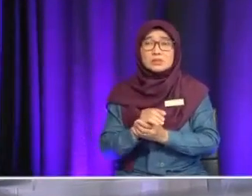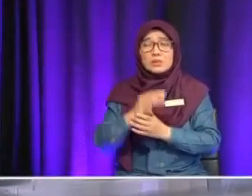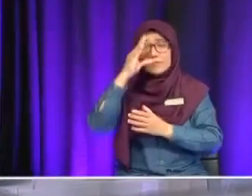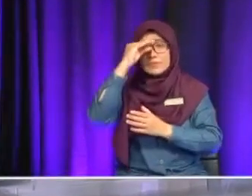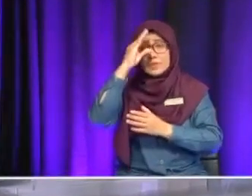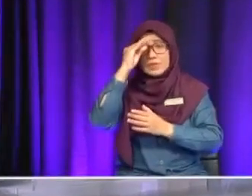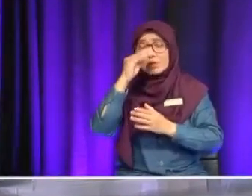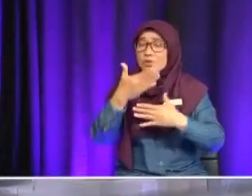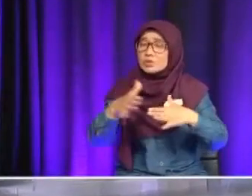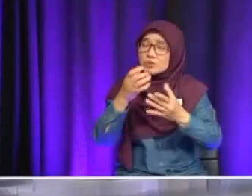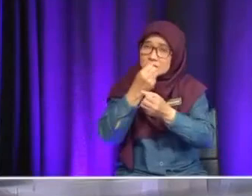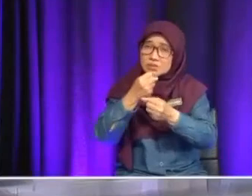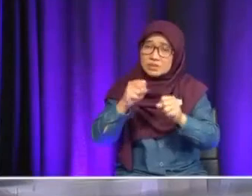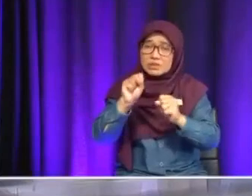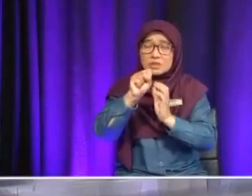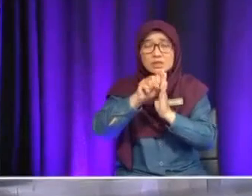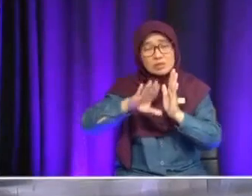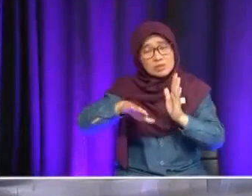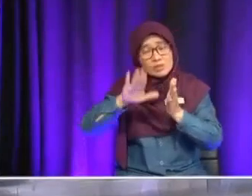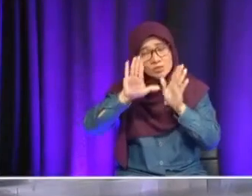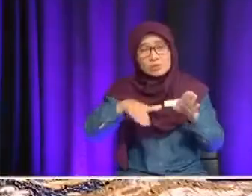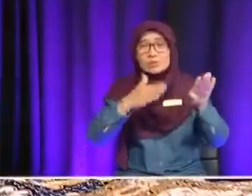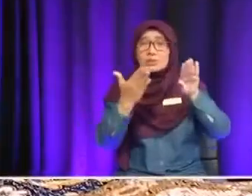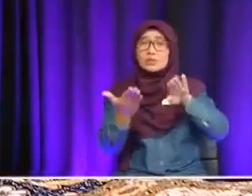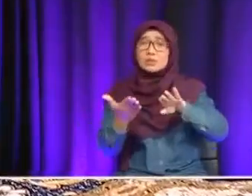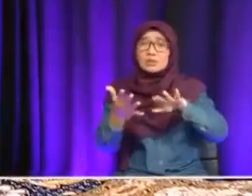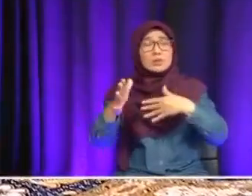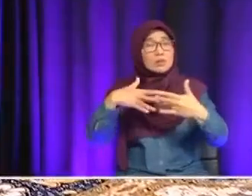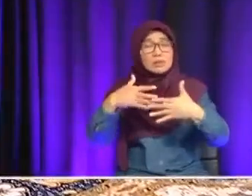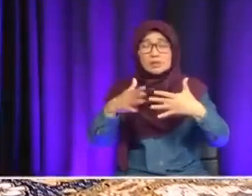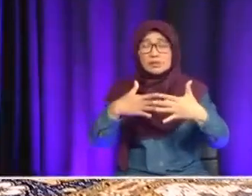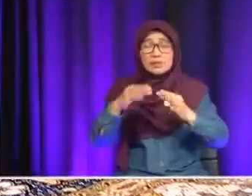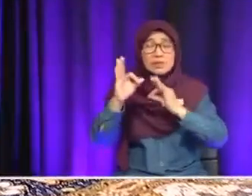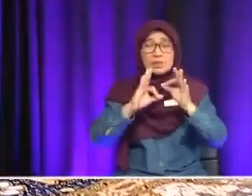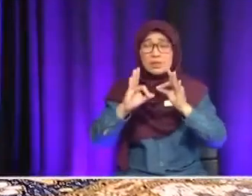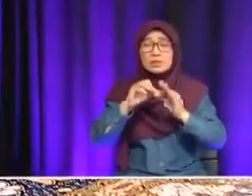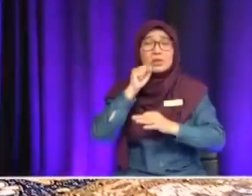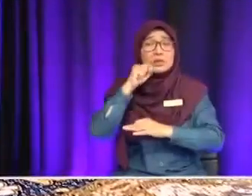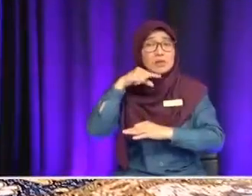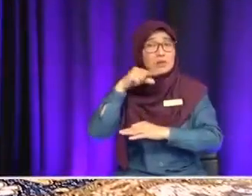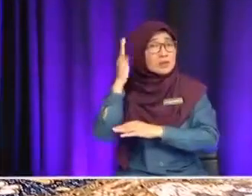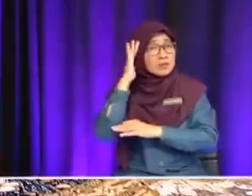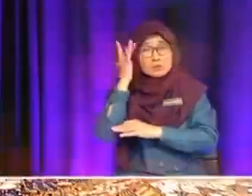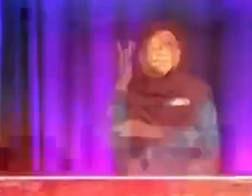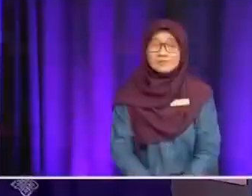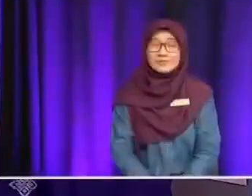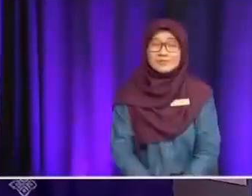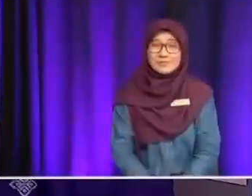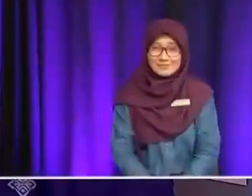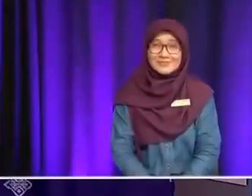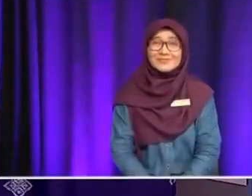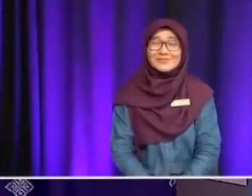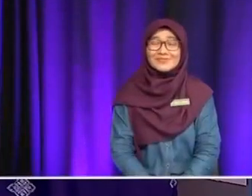Dia telah bersedia sebelum dia meninggalkan kita semua. Tak apa, Syafiqah. Kalau Syafiqah tak faham, mari kita belajar.